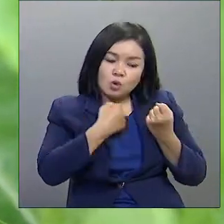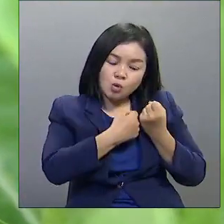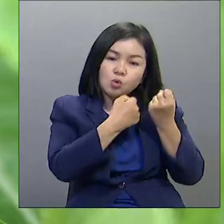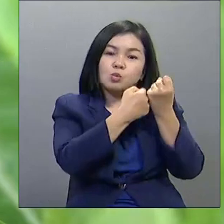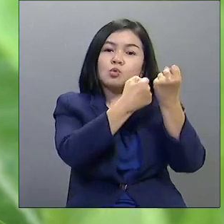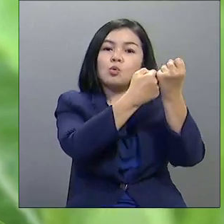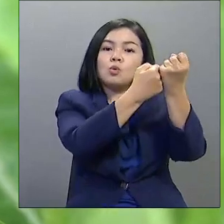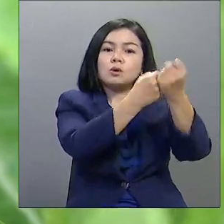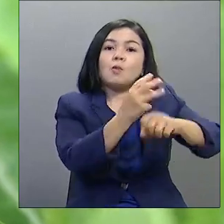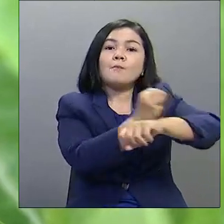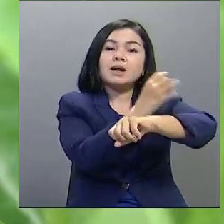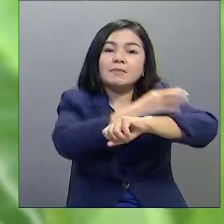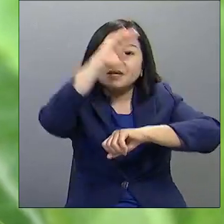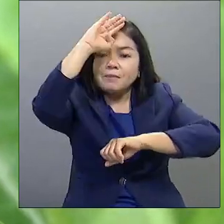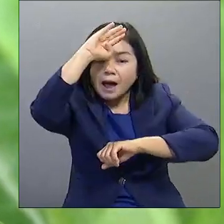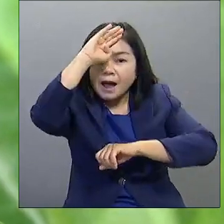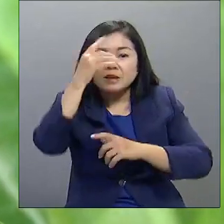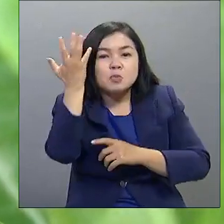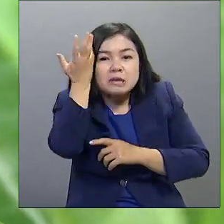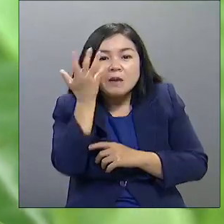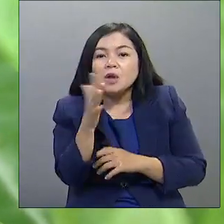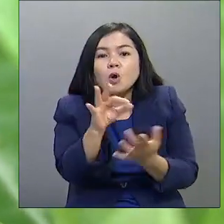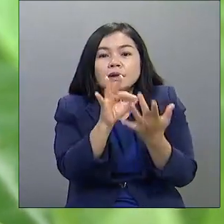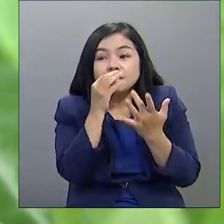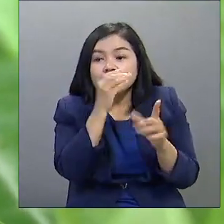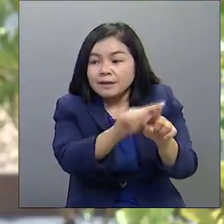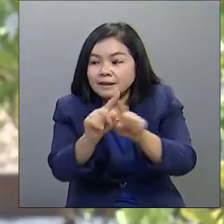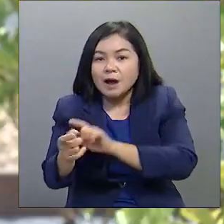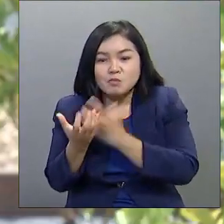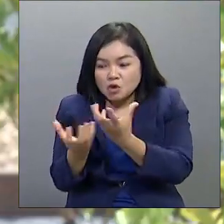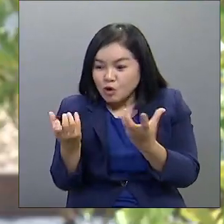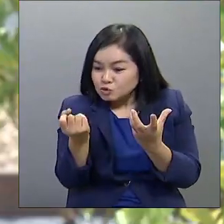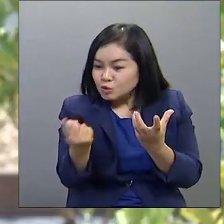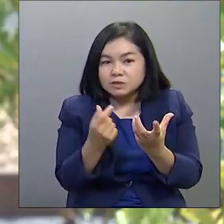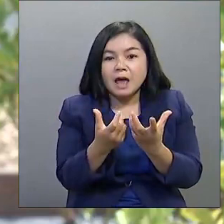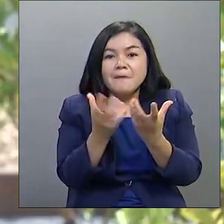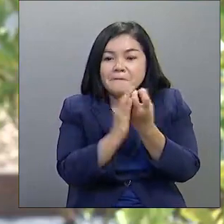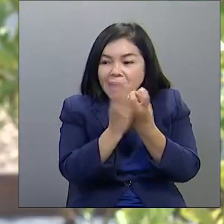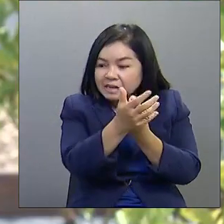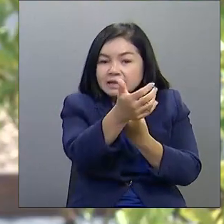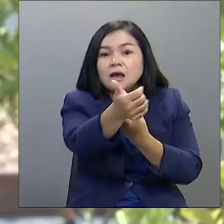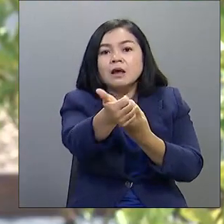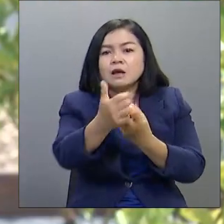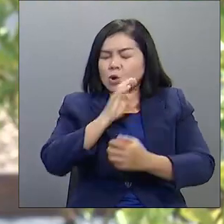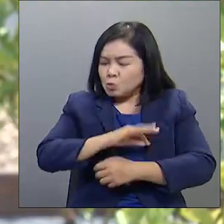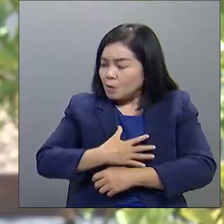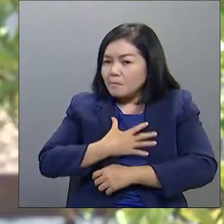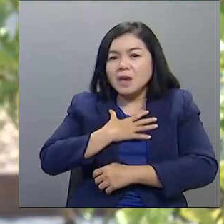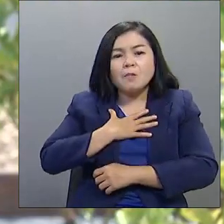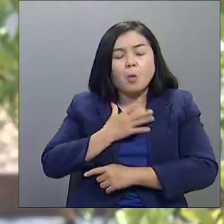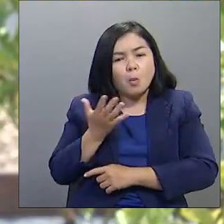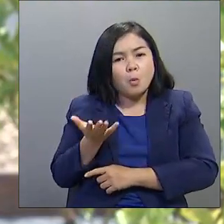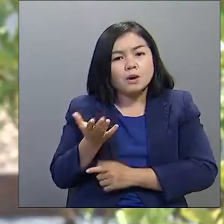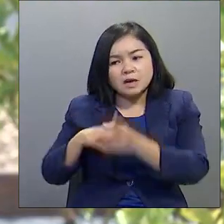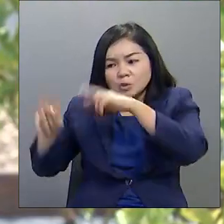ชีวิตอยู่ต่อคืออย่างน้อยก็สบายใจเรื่องอาหารการกินว่ามีแหล่งวัตถุดิบที่ดีแล้วอะไรเงี้ยวันนั้นทำให้พี่รู้สึกปลื้มอะว่าเออเหมือนเร